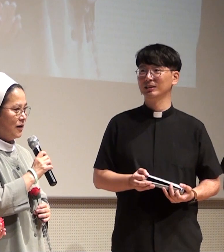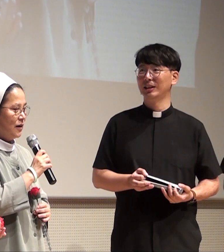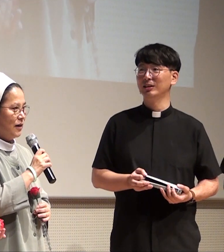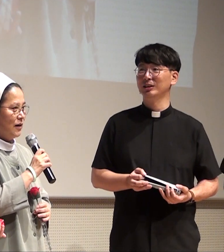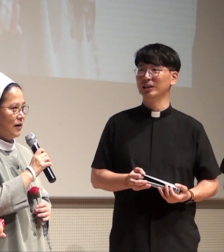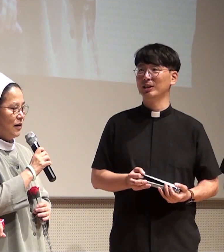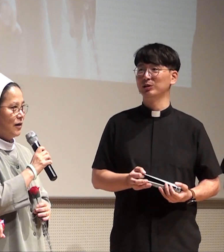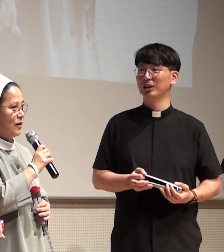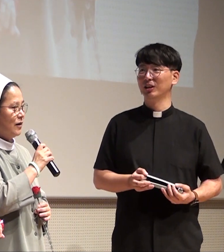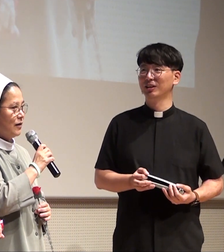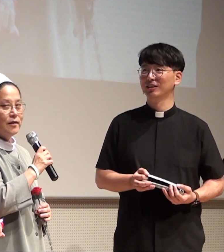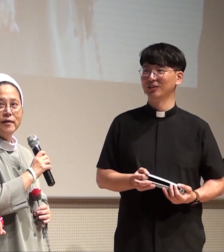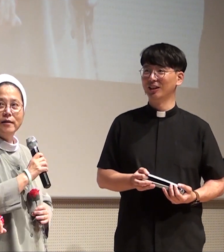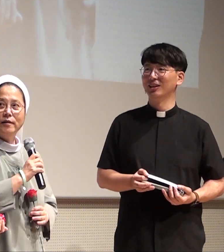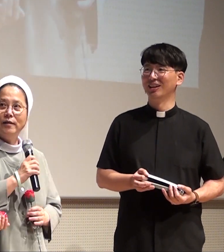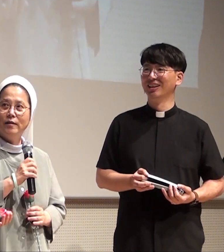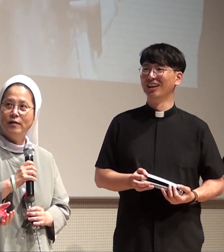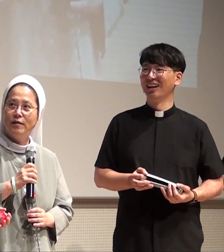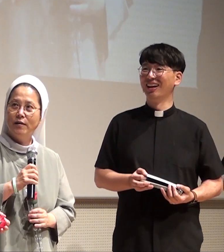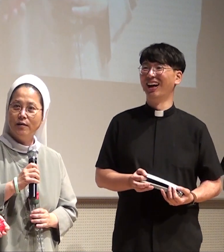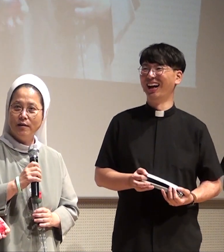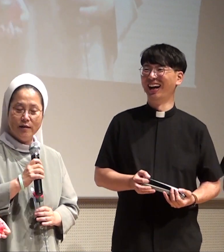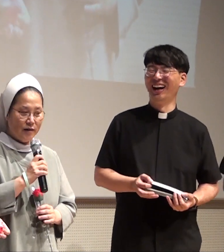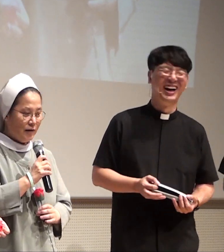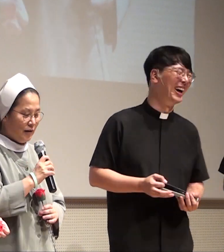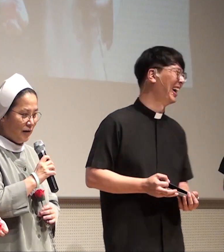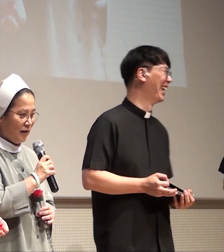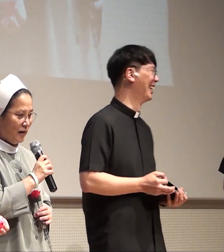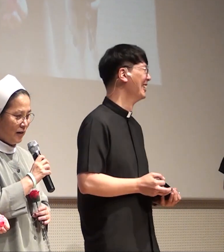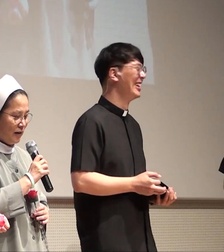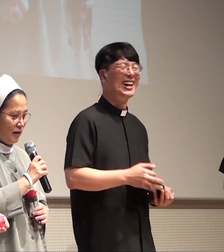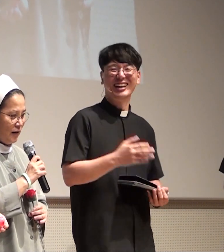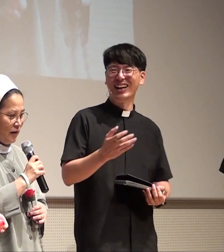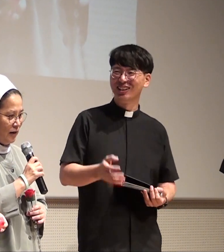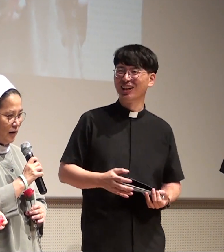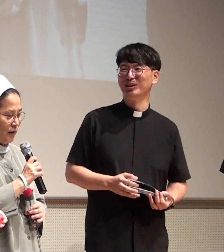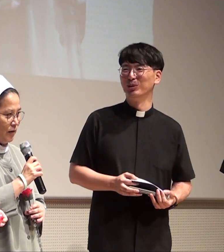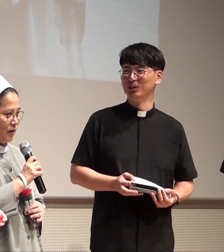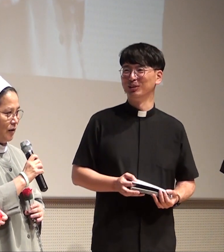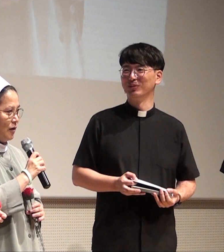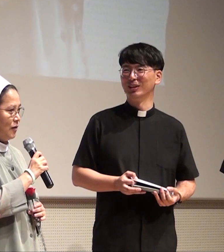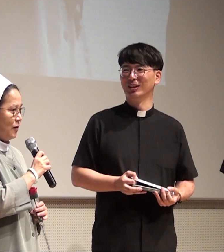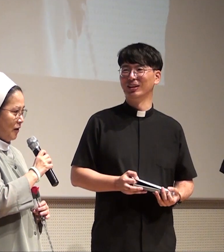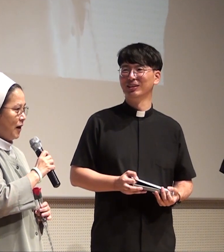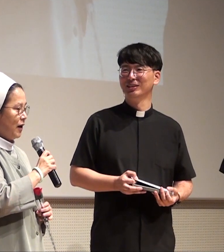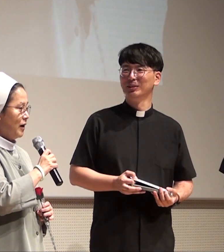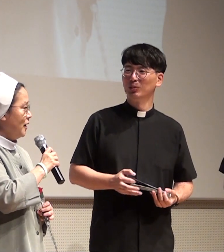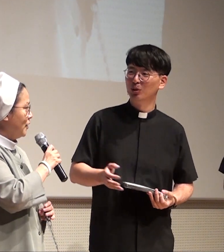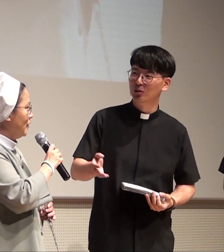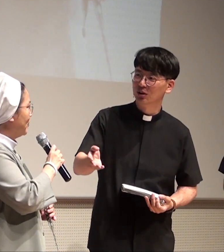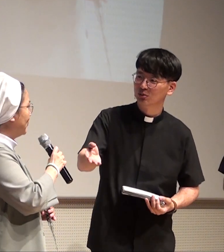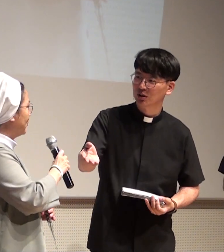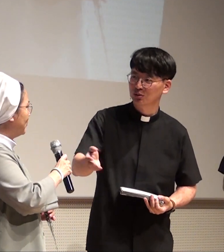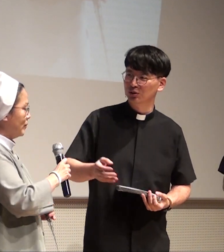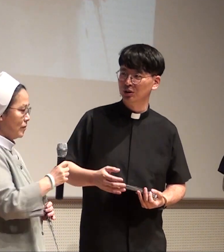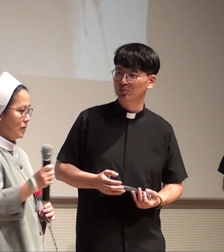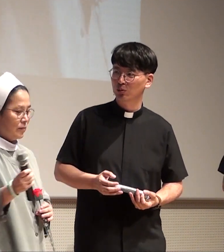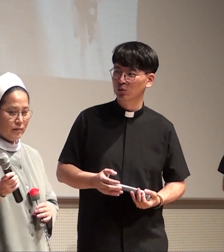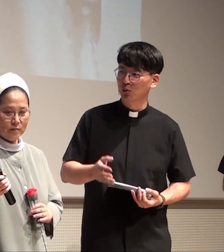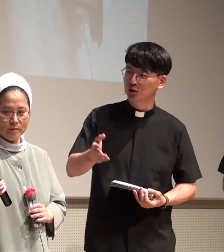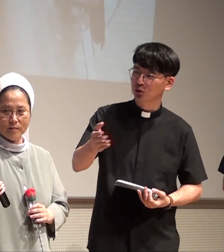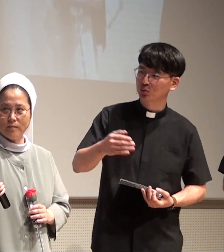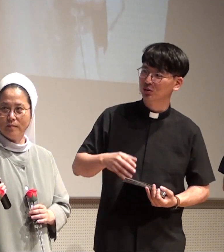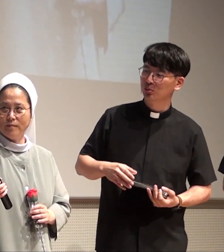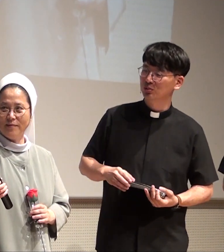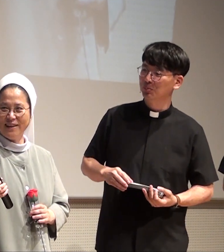좋다. 네, 이런 이야기. 아, 그렇게. 아, 네, 그렇게 네. 보장하면 되겠네. 한결같은 모습. 네. 네. 또 뭐, 우리 순재님